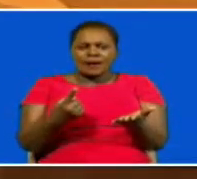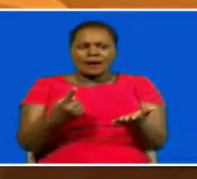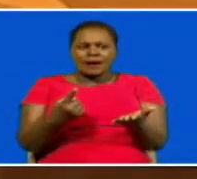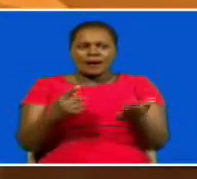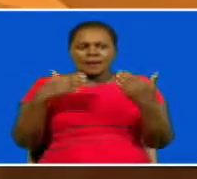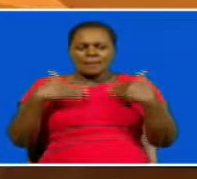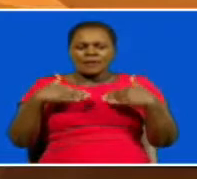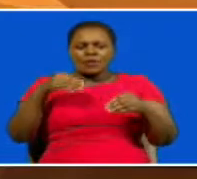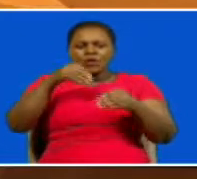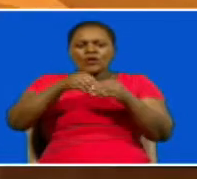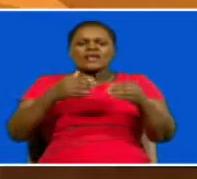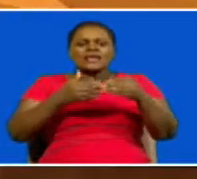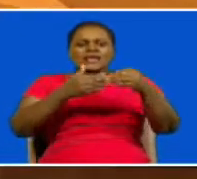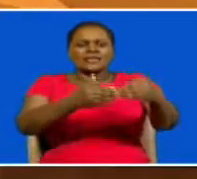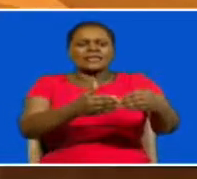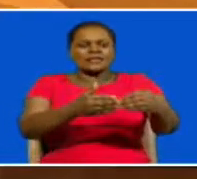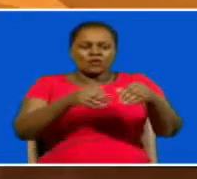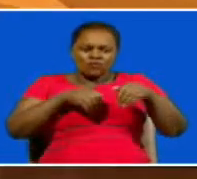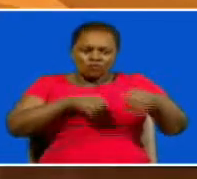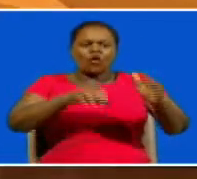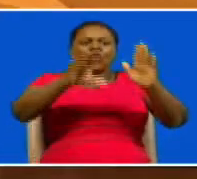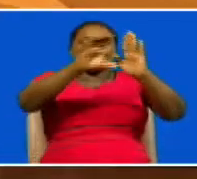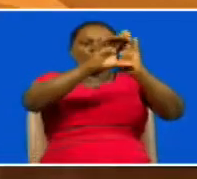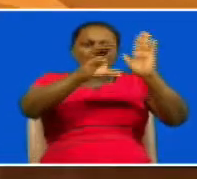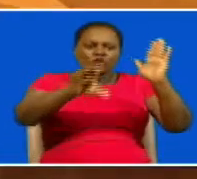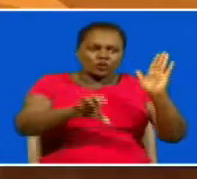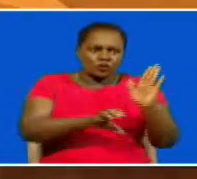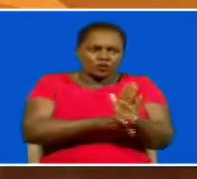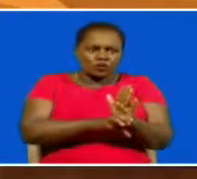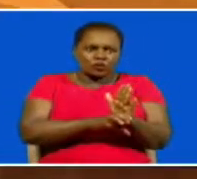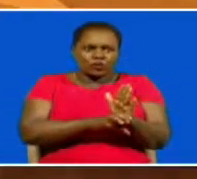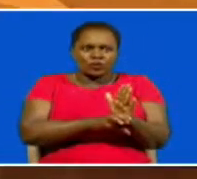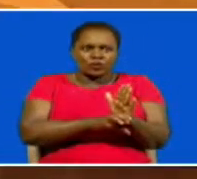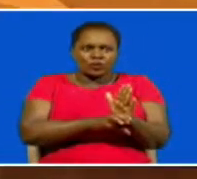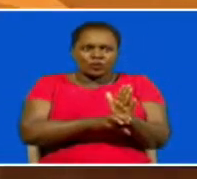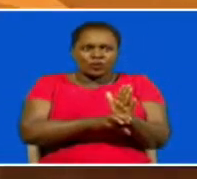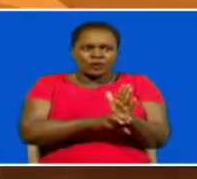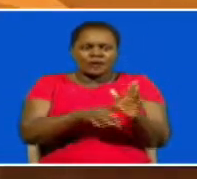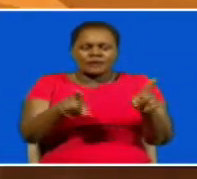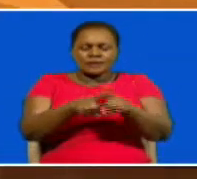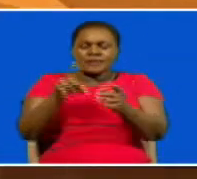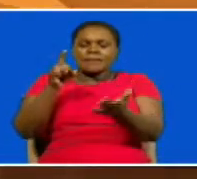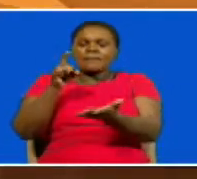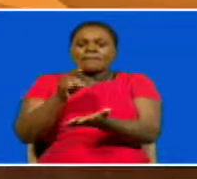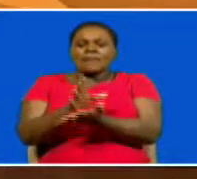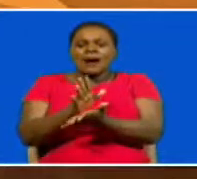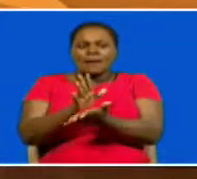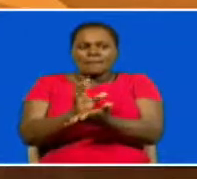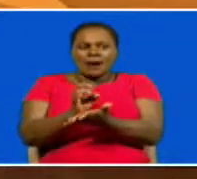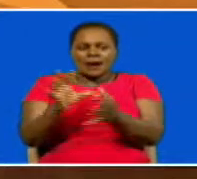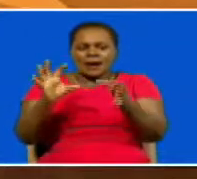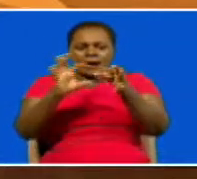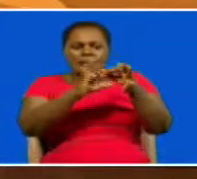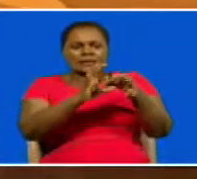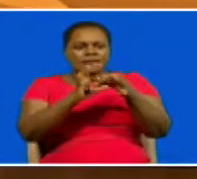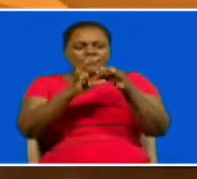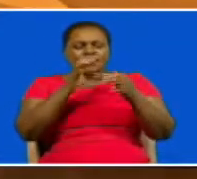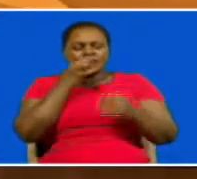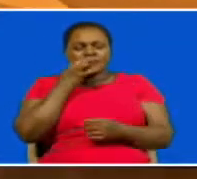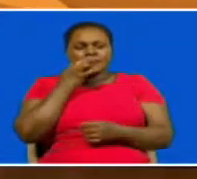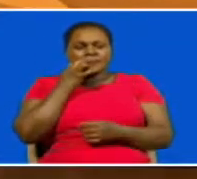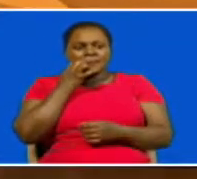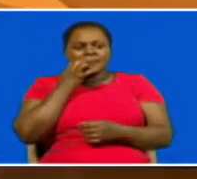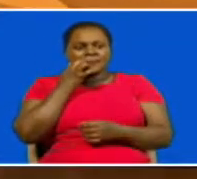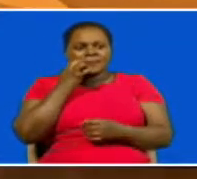walio uongozini kufuata katiba ya chama kwa kila hatua watakayoichukua, ikiwemo kujiondoa kwa muungano wa Azimio. Clement